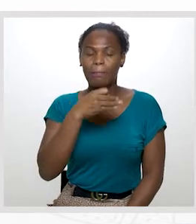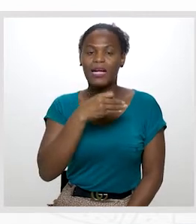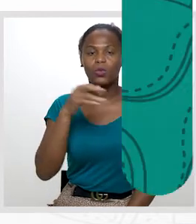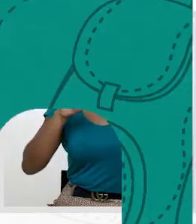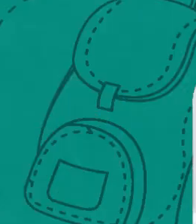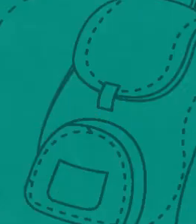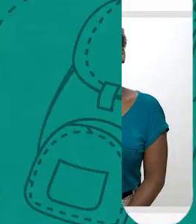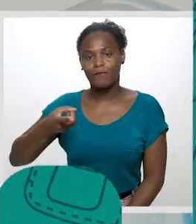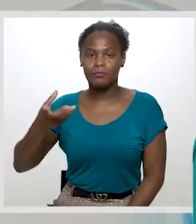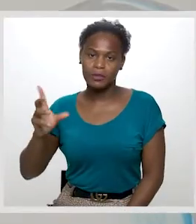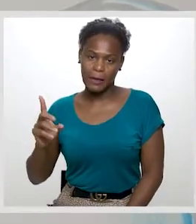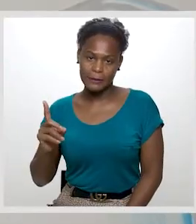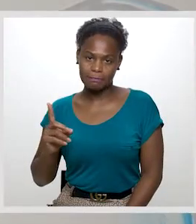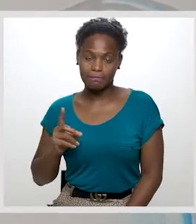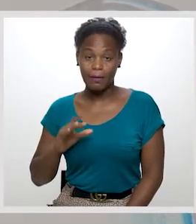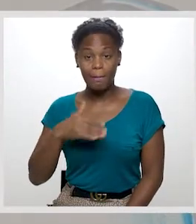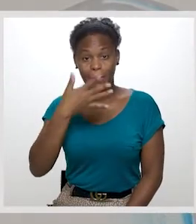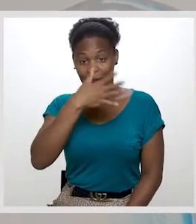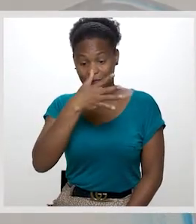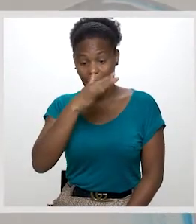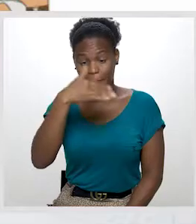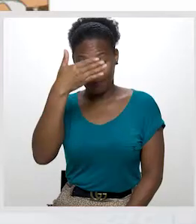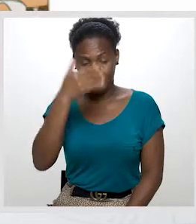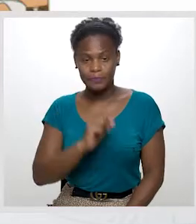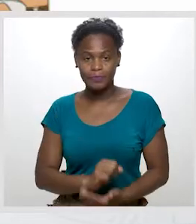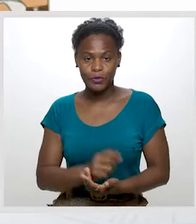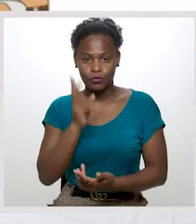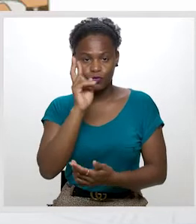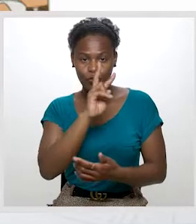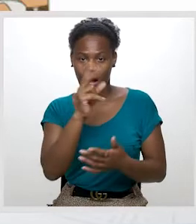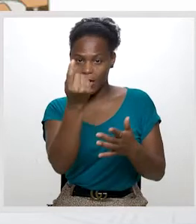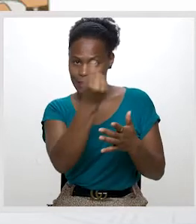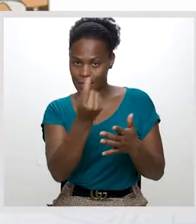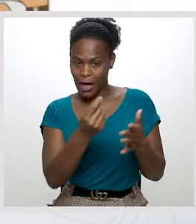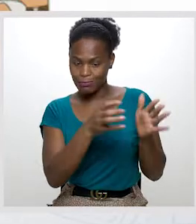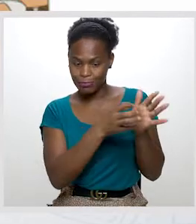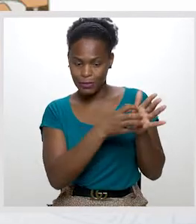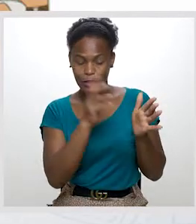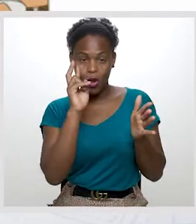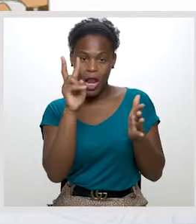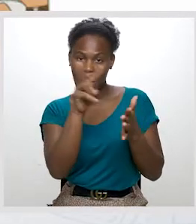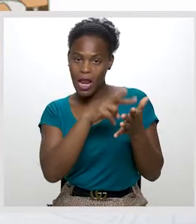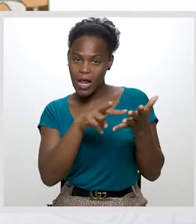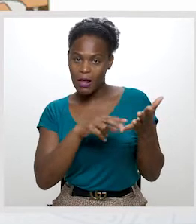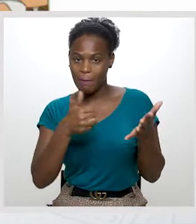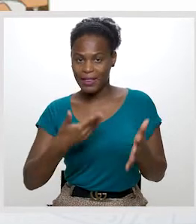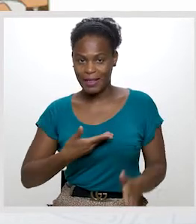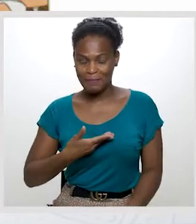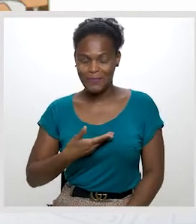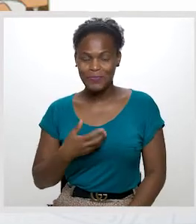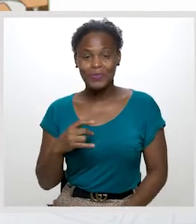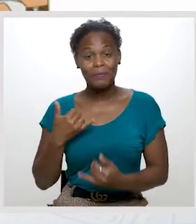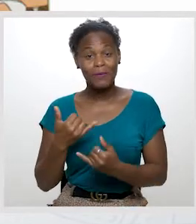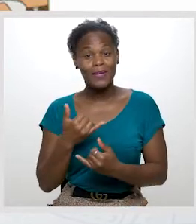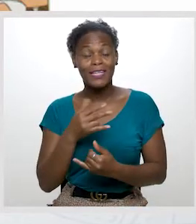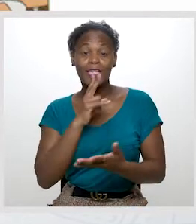16. Première activité, observe les dessins et lis la BD. Puis,